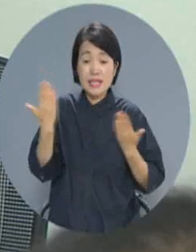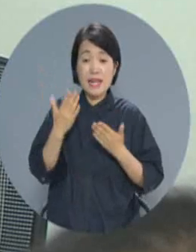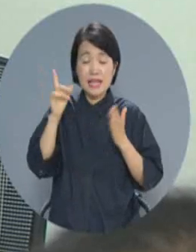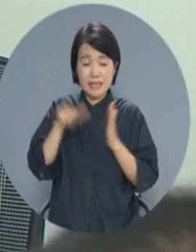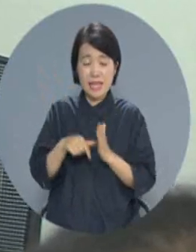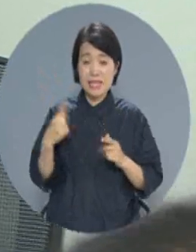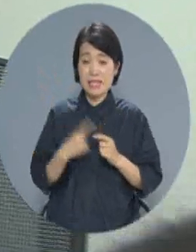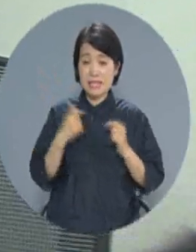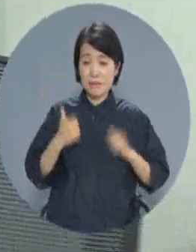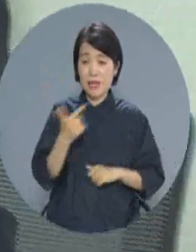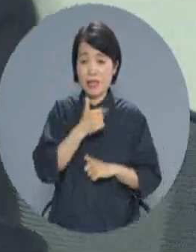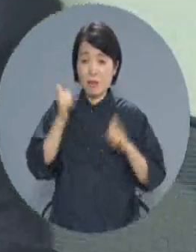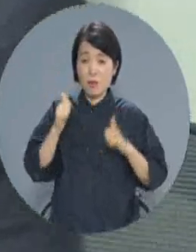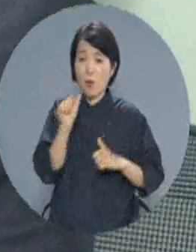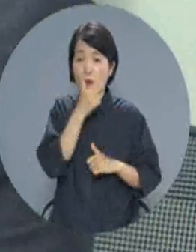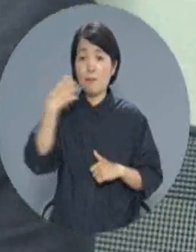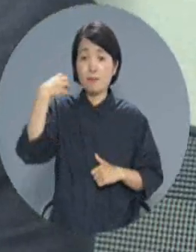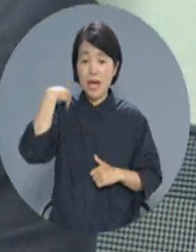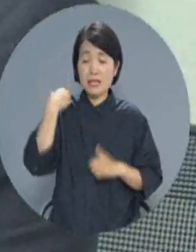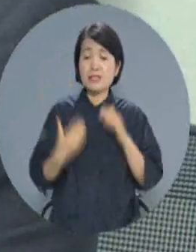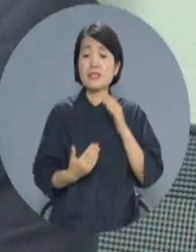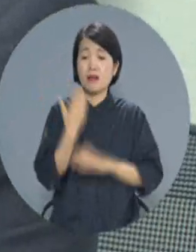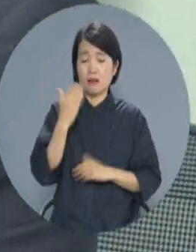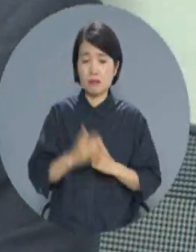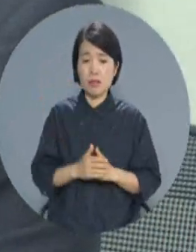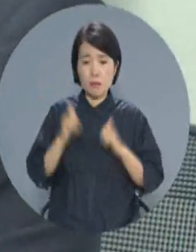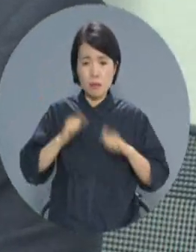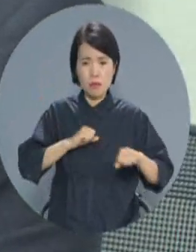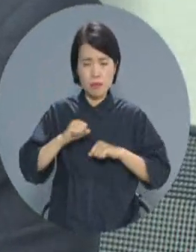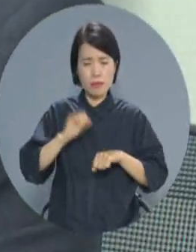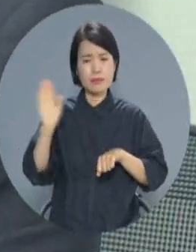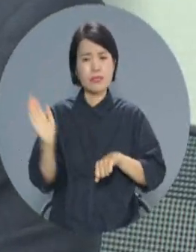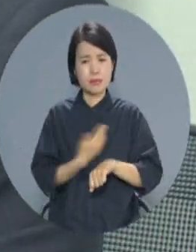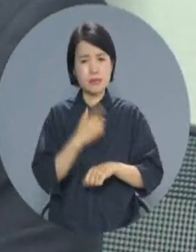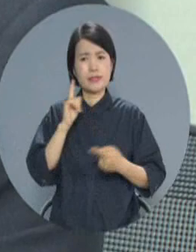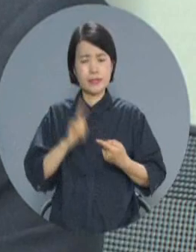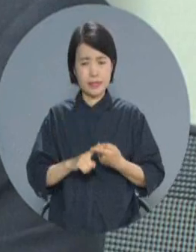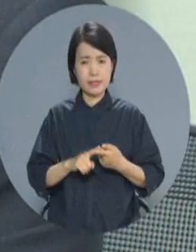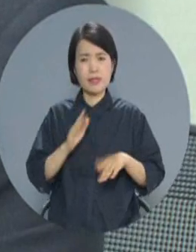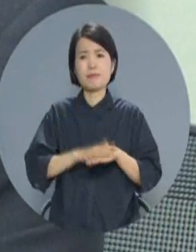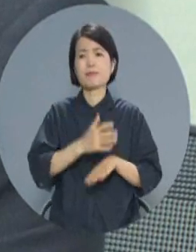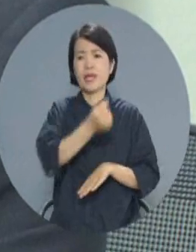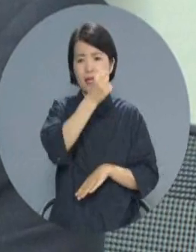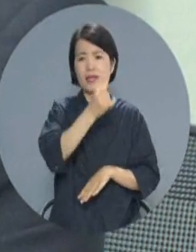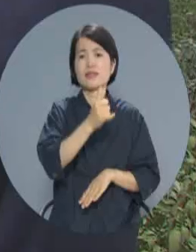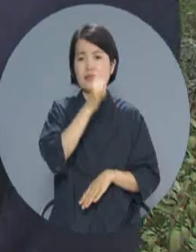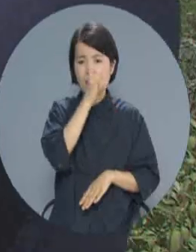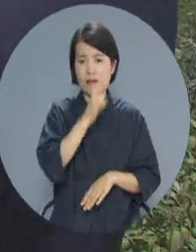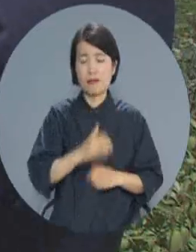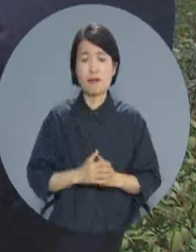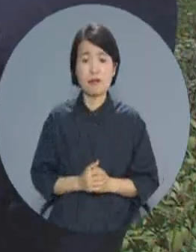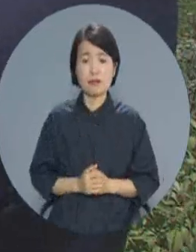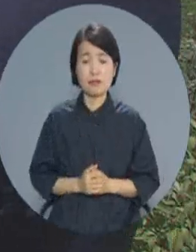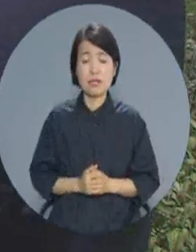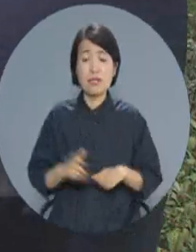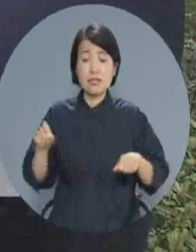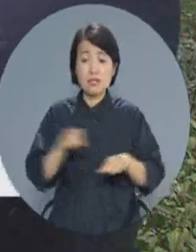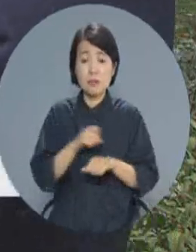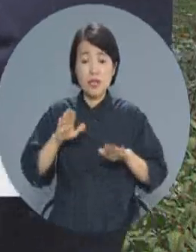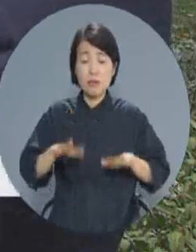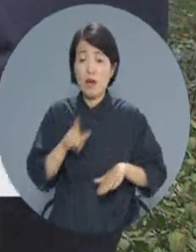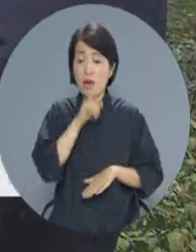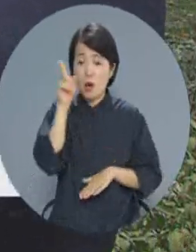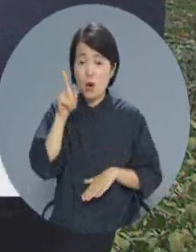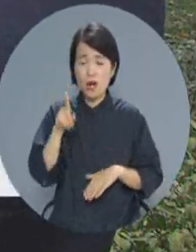2심과 대법원 변론을 맡은 사건이어서 법적 대응 부실에 대한 책임에서 자유로울 수 없다는 겁니다. 특히 이번